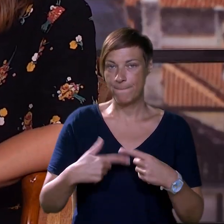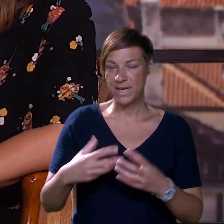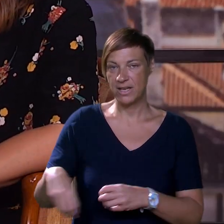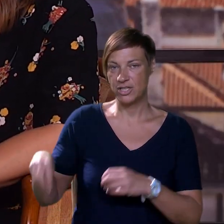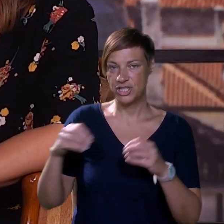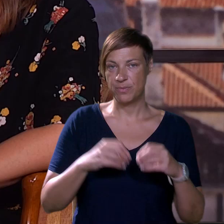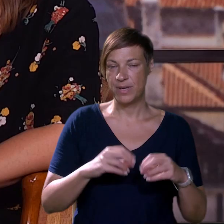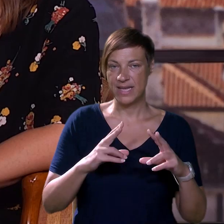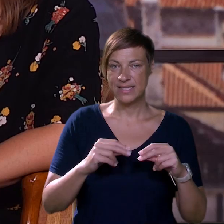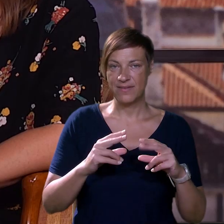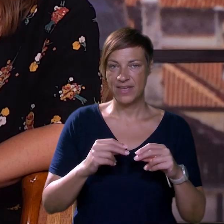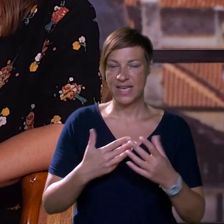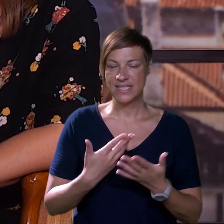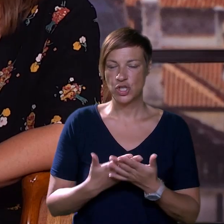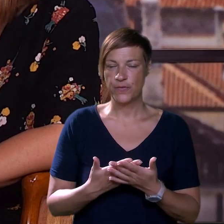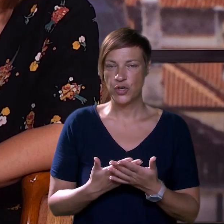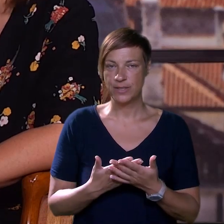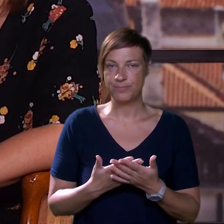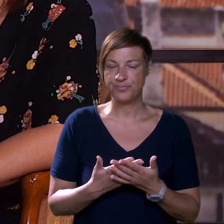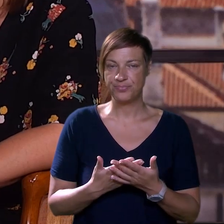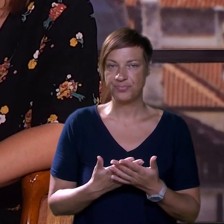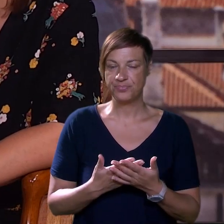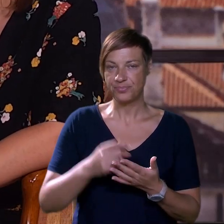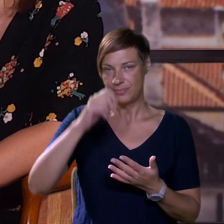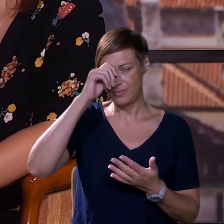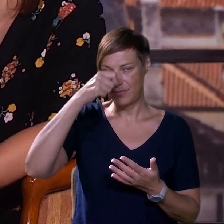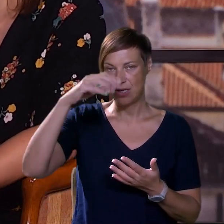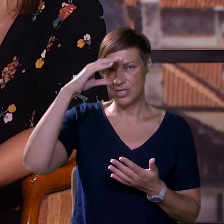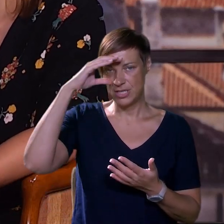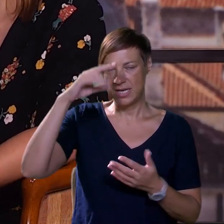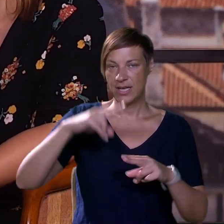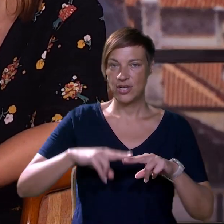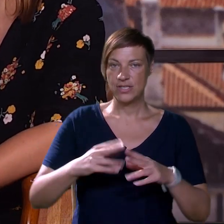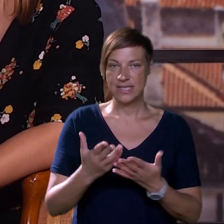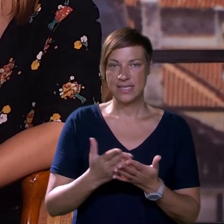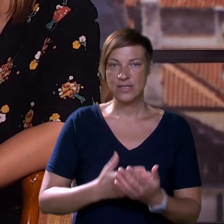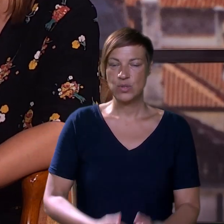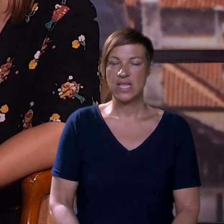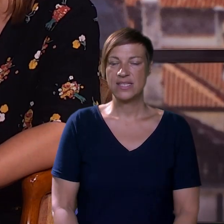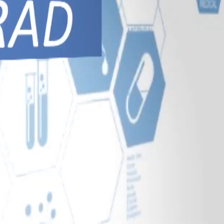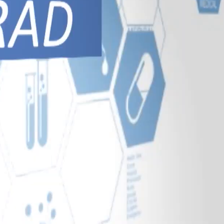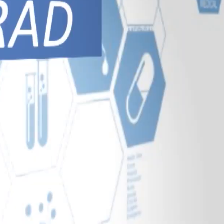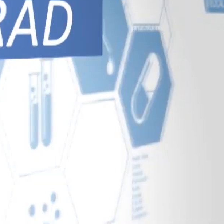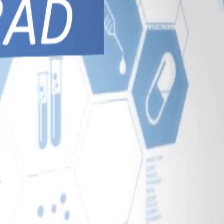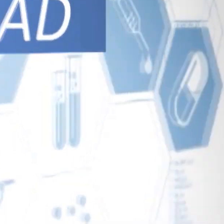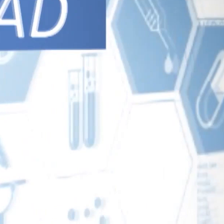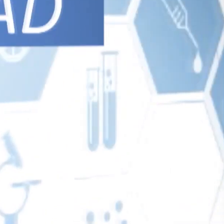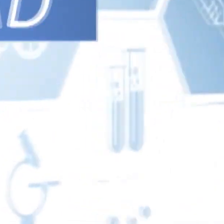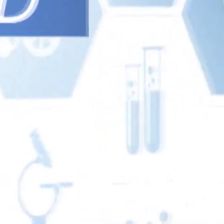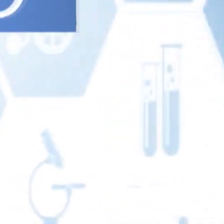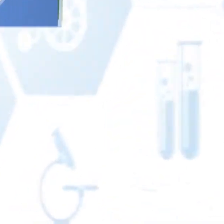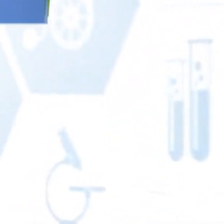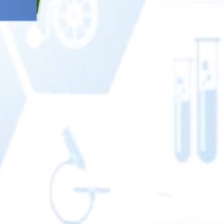a onda ćemo nastaviti naš razgovor. Poštovani gledatelji, ostanite uz nas.